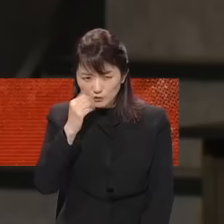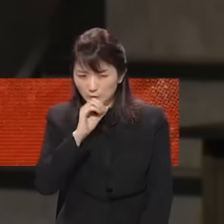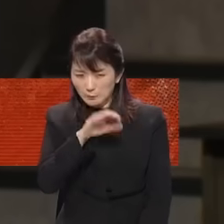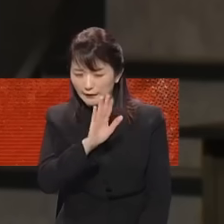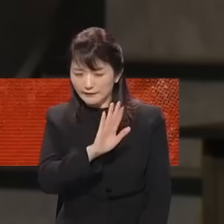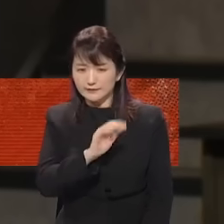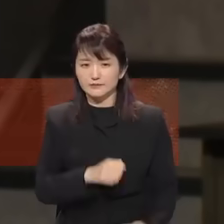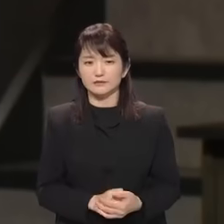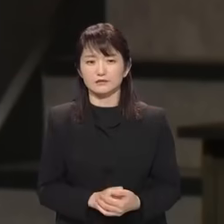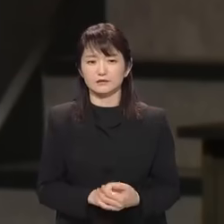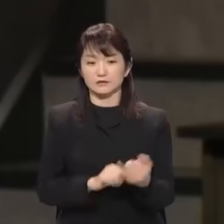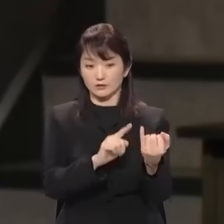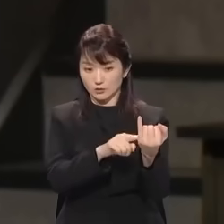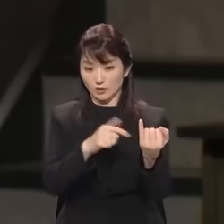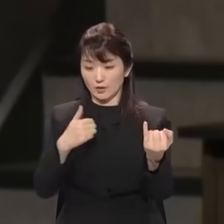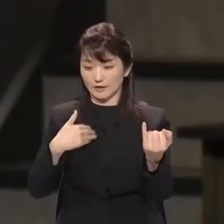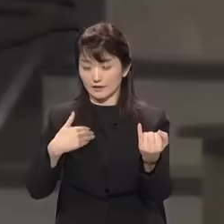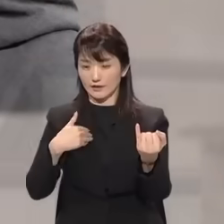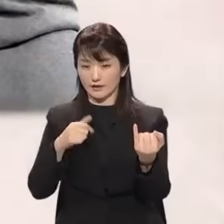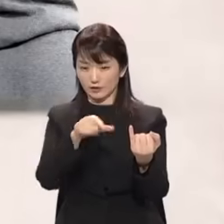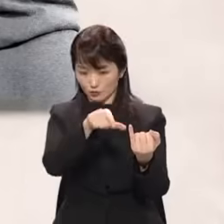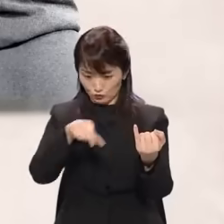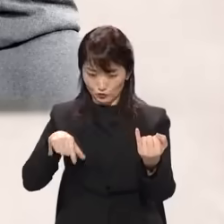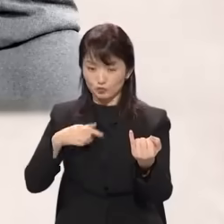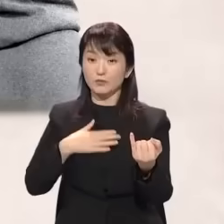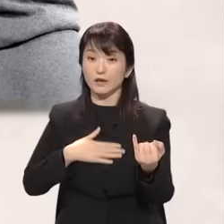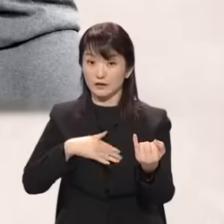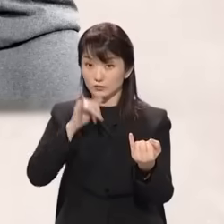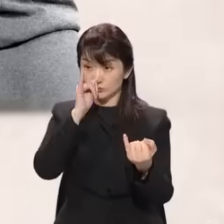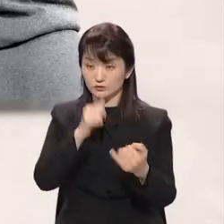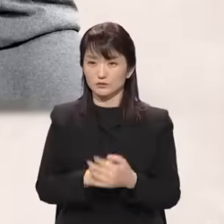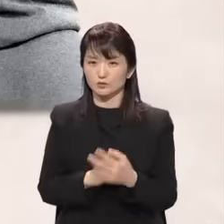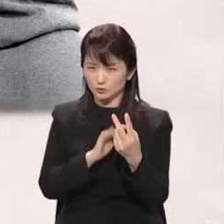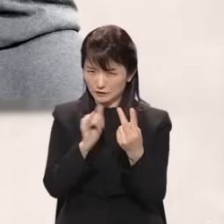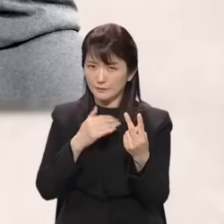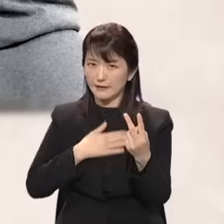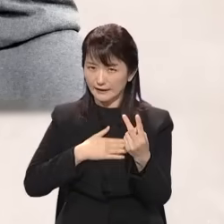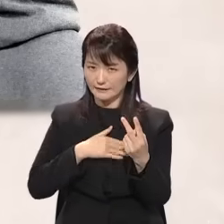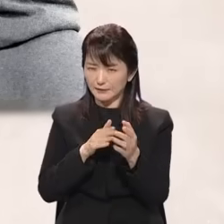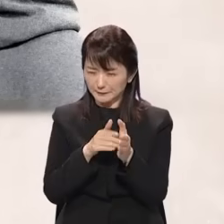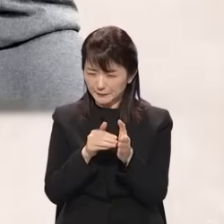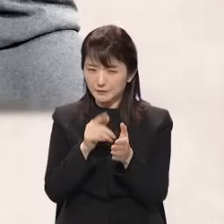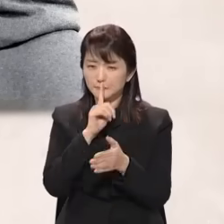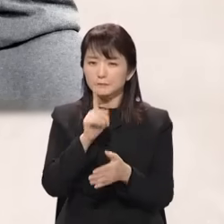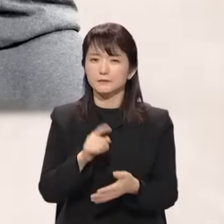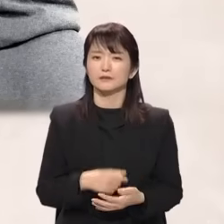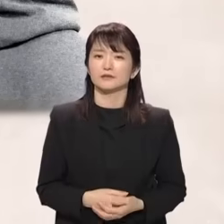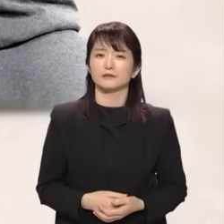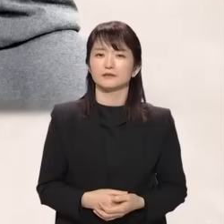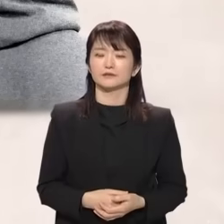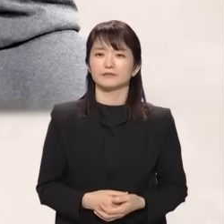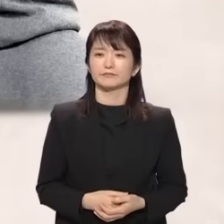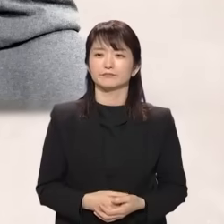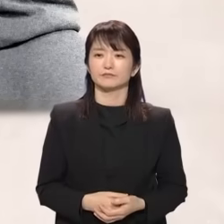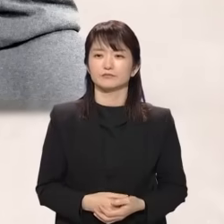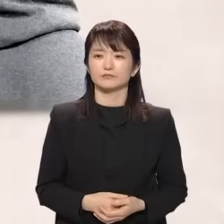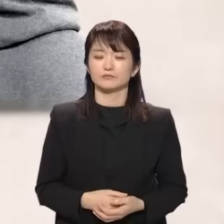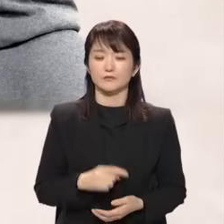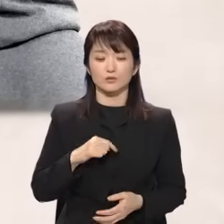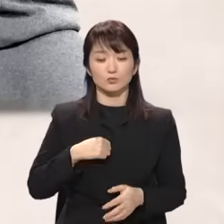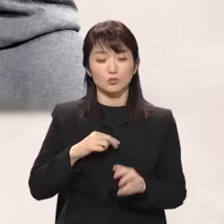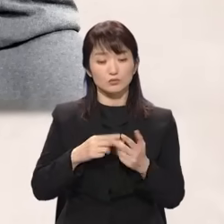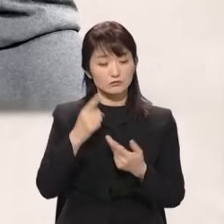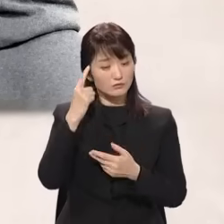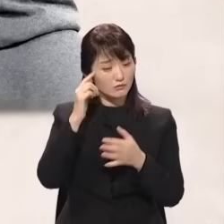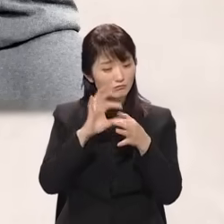이제 너와 나의 두 사람만 아는거다 이렇게 약간 어떤 비밀스럽게 접근을 했고요 그래서 일단 본인의 의사와 상관없이